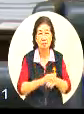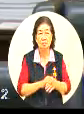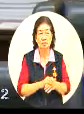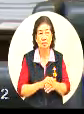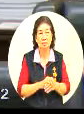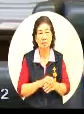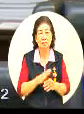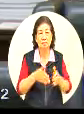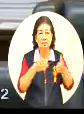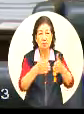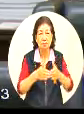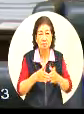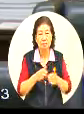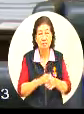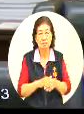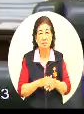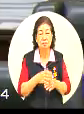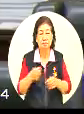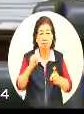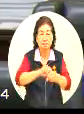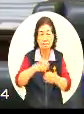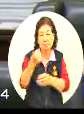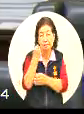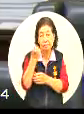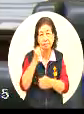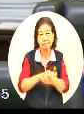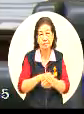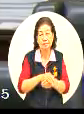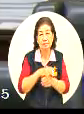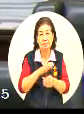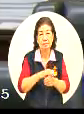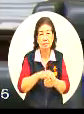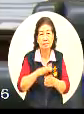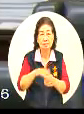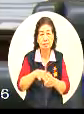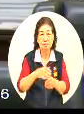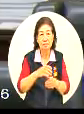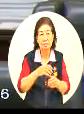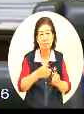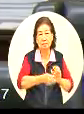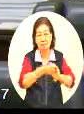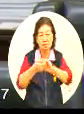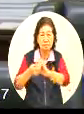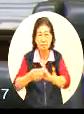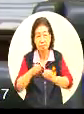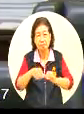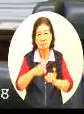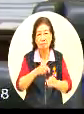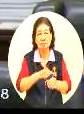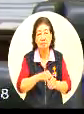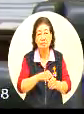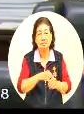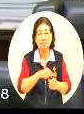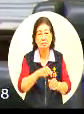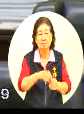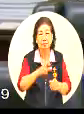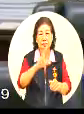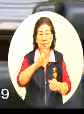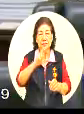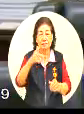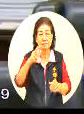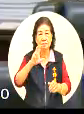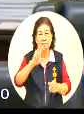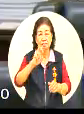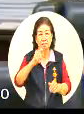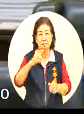是需要加强取缔还是限速，哦，因为我们七十七期从化区哦，它